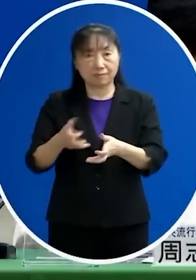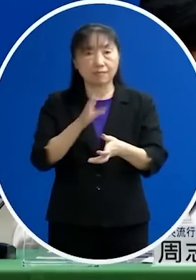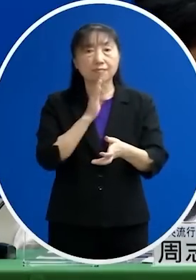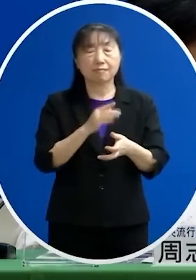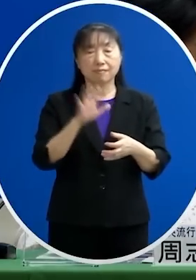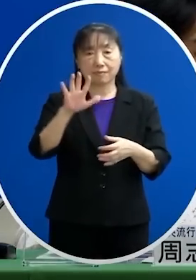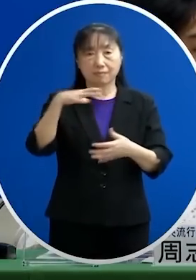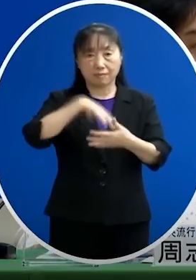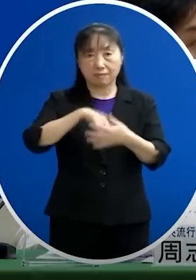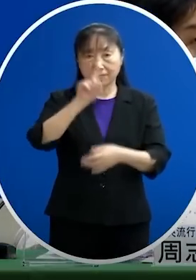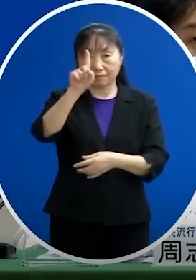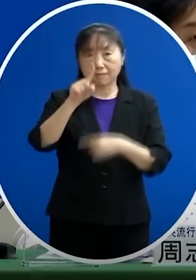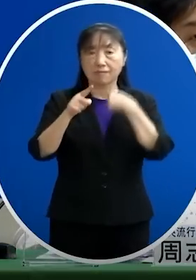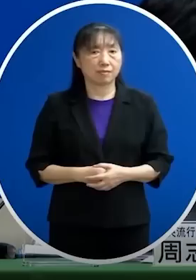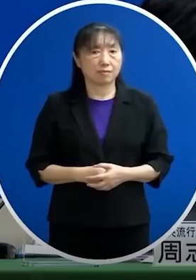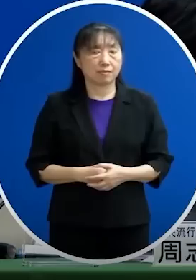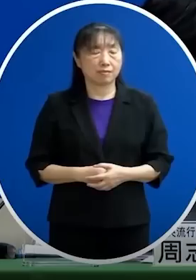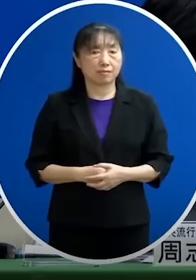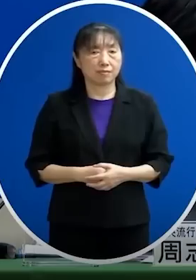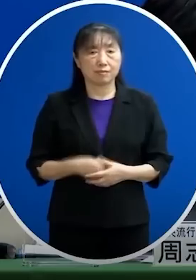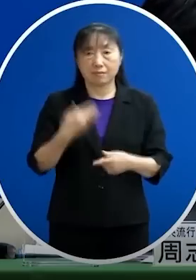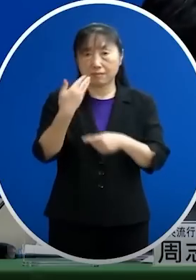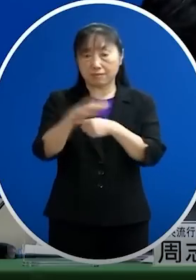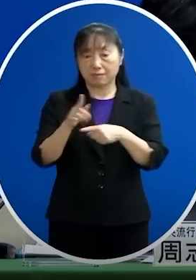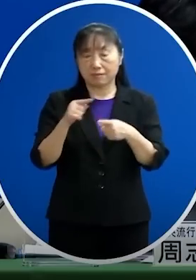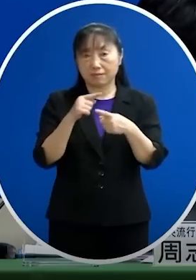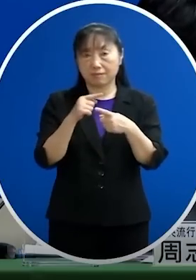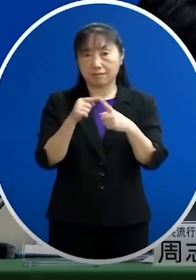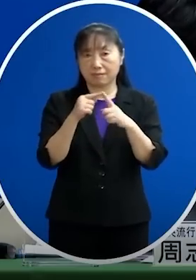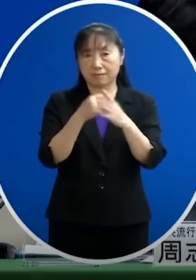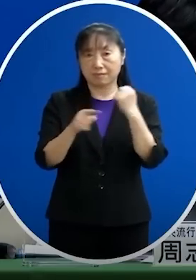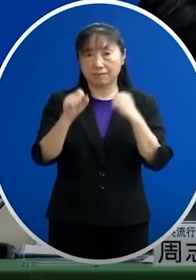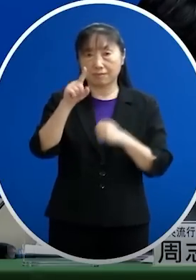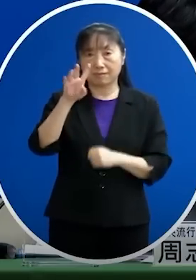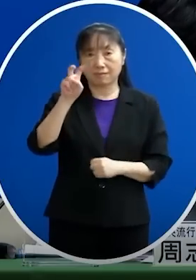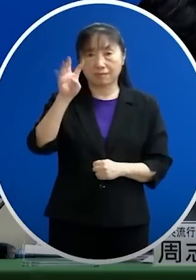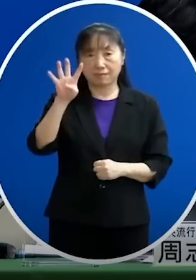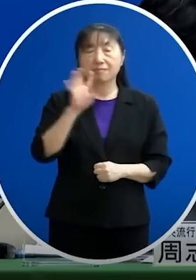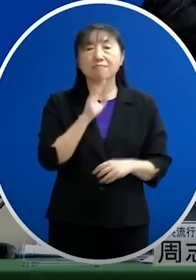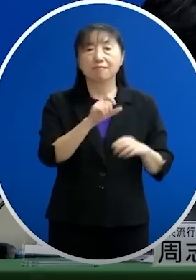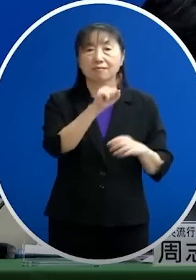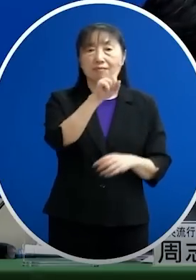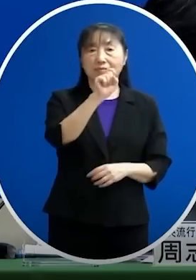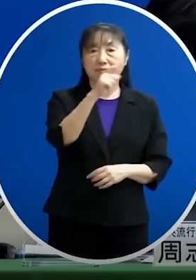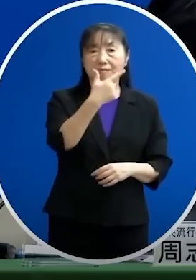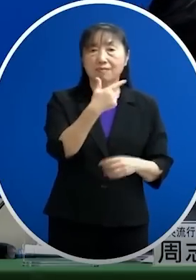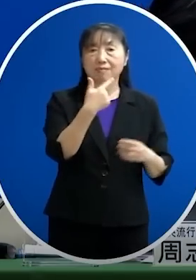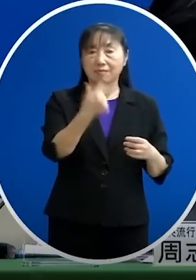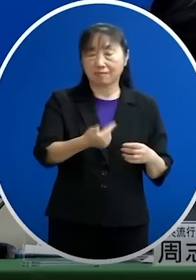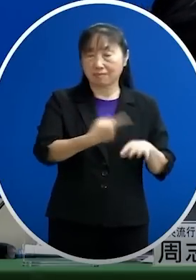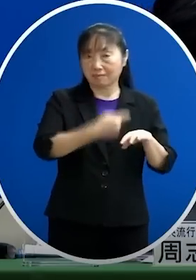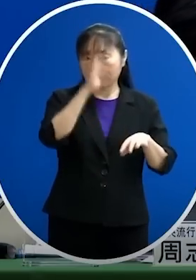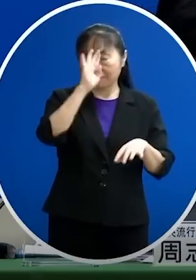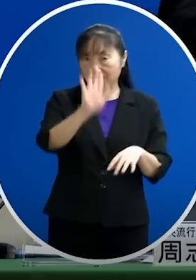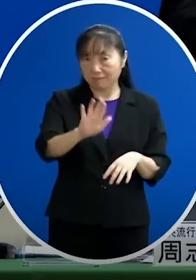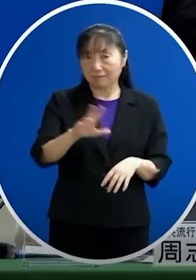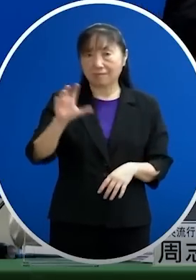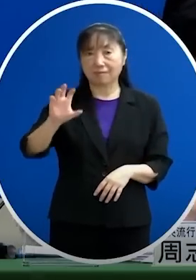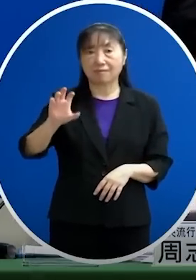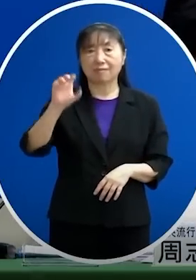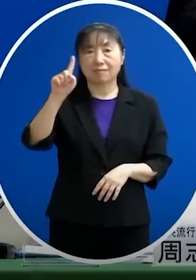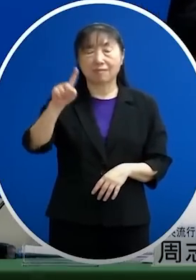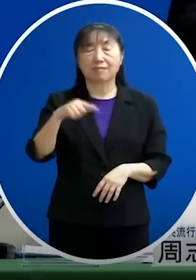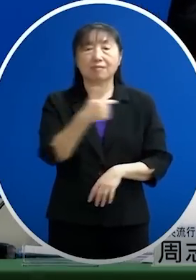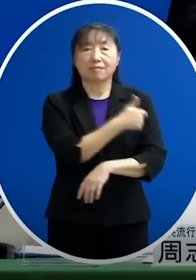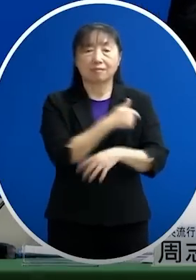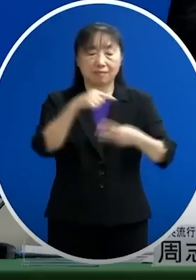括一位这个小于1岁的小朋友。死亡的124位当中，116位有慢性病史，那81位没有接